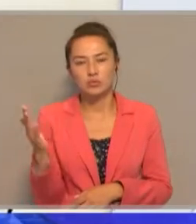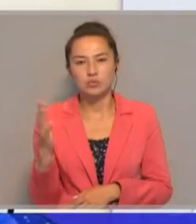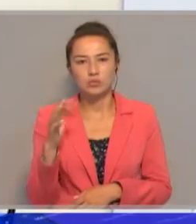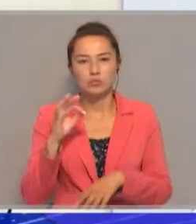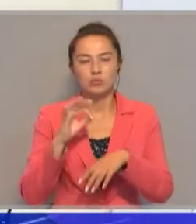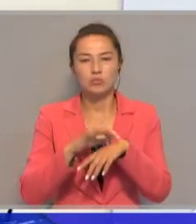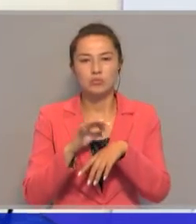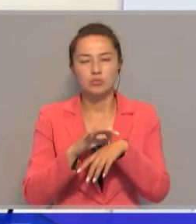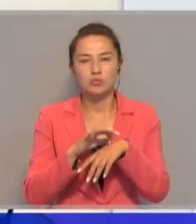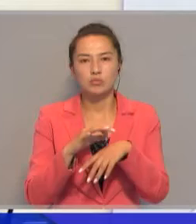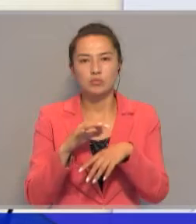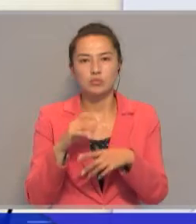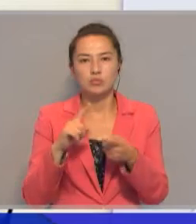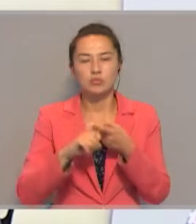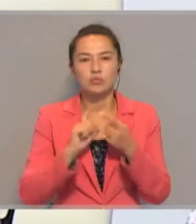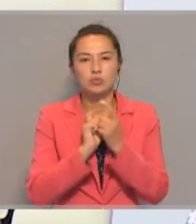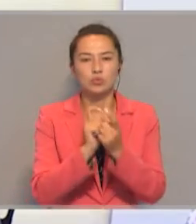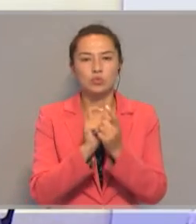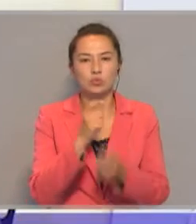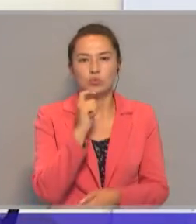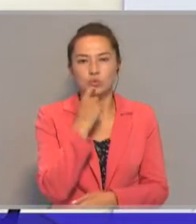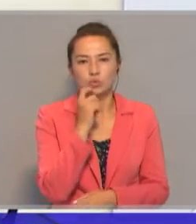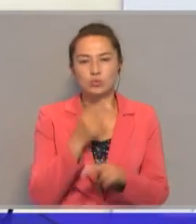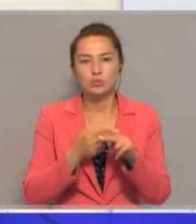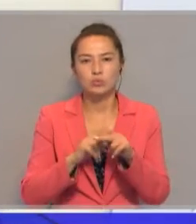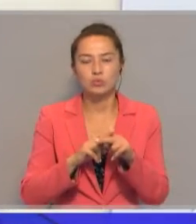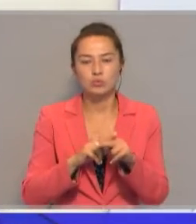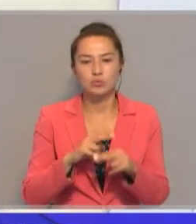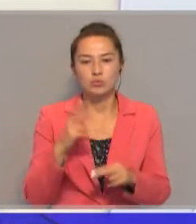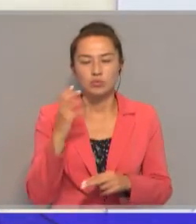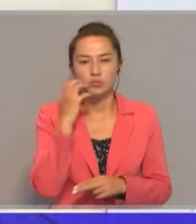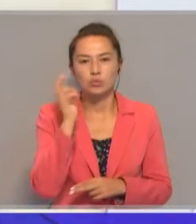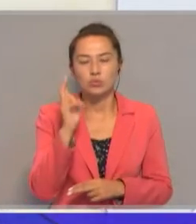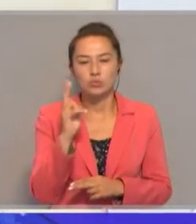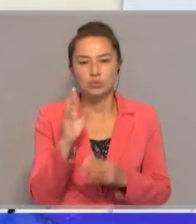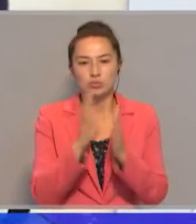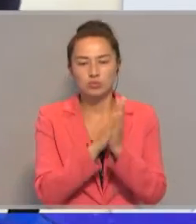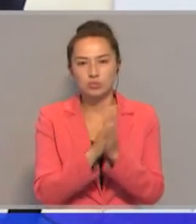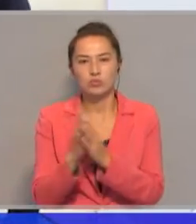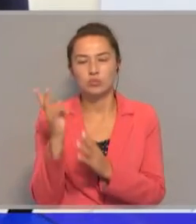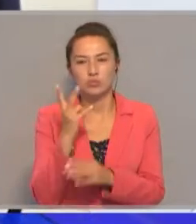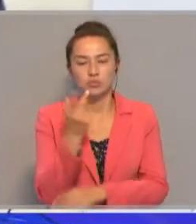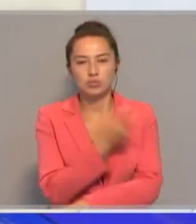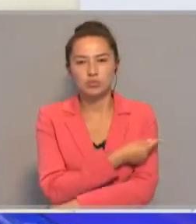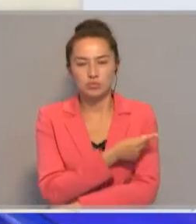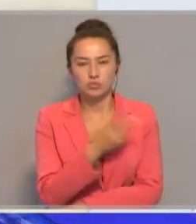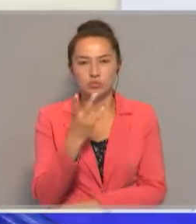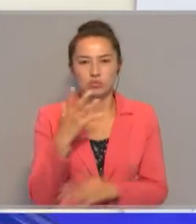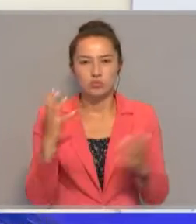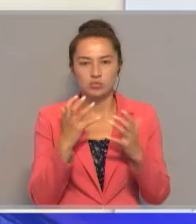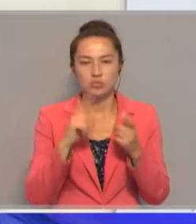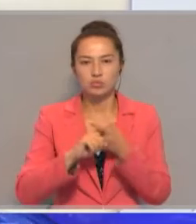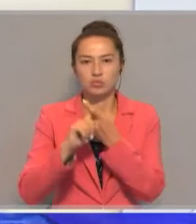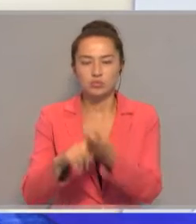түскен уақытта аталған аурумен күресу қиынға соғады. Сондықтан үйіңізде екіқабат әйел бар болса, міндетті түрде вакцина алыңыздар. Себебі